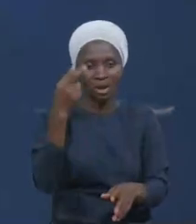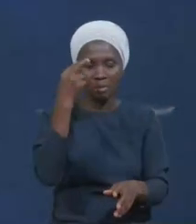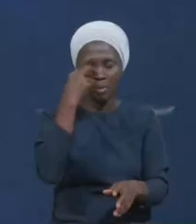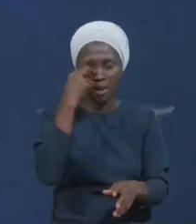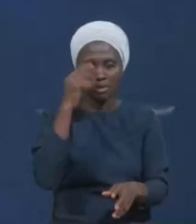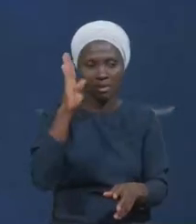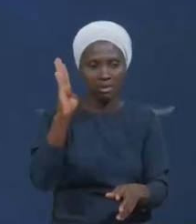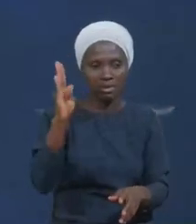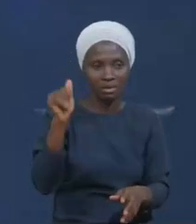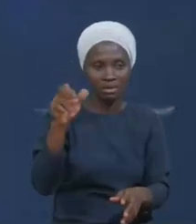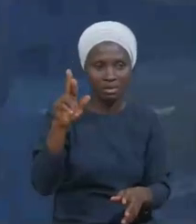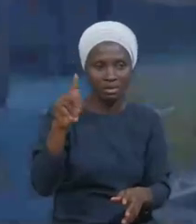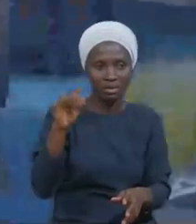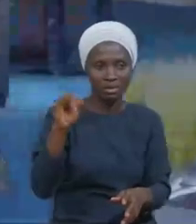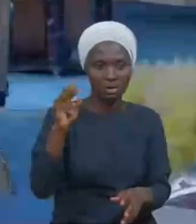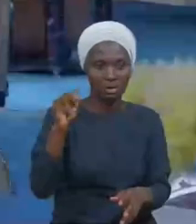Bartimée,